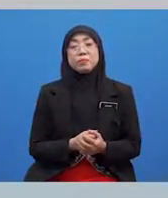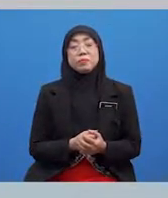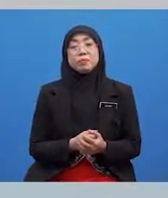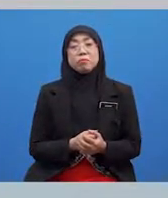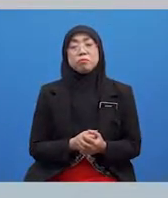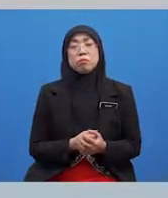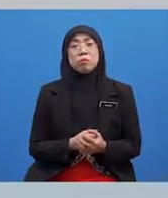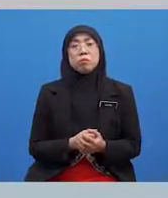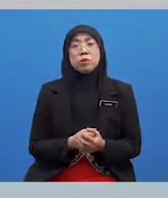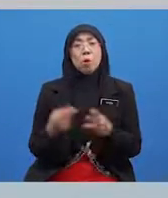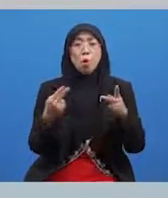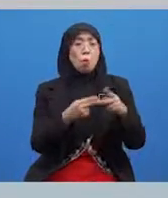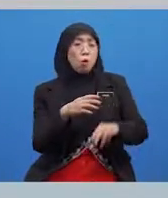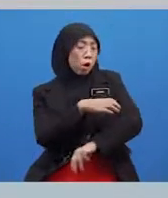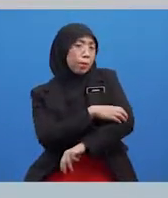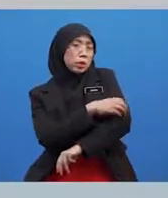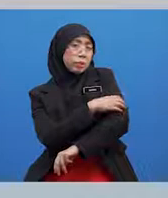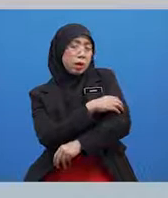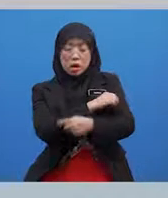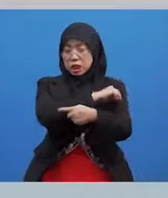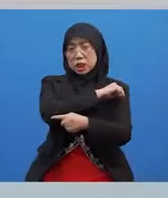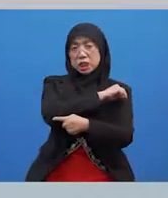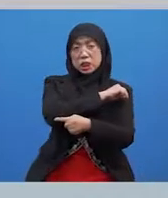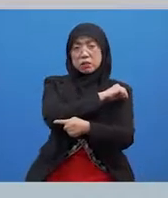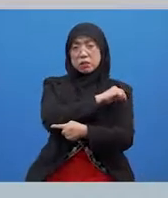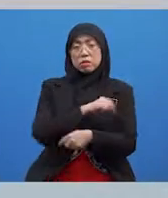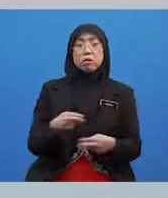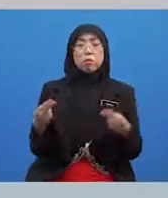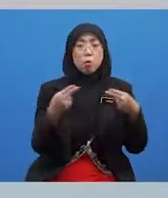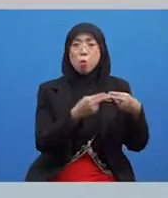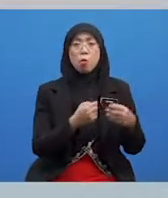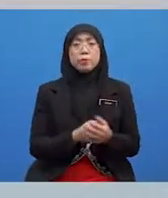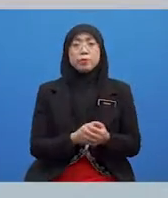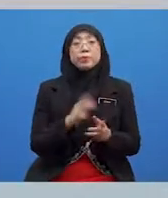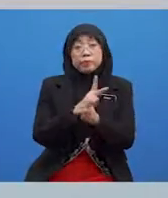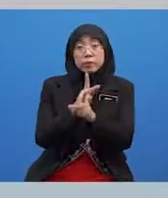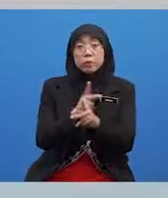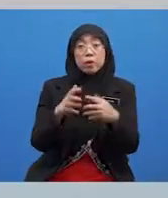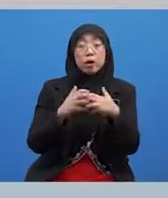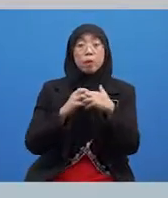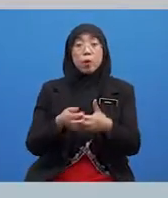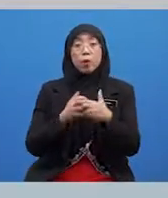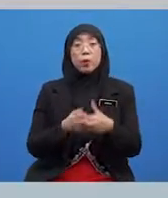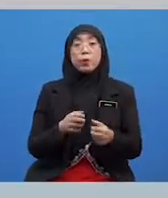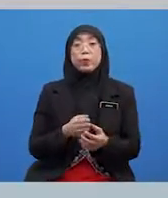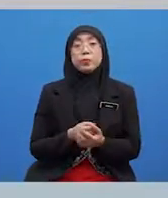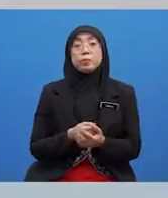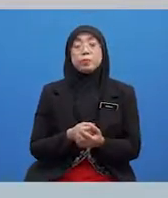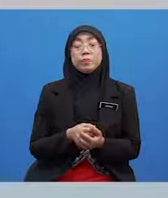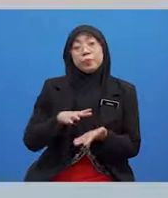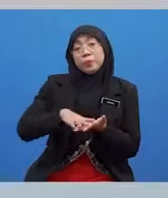Kedua, organisasi proses yang melibatkan dalam mekanisme mengawal